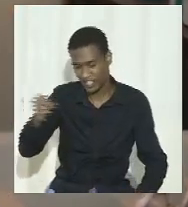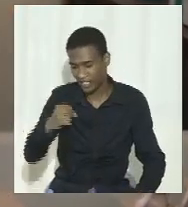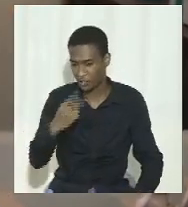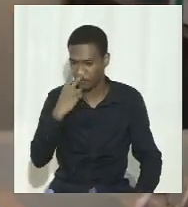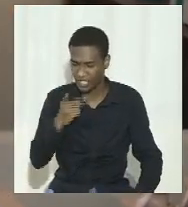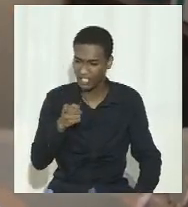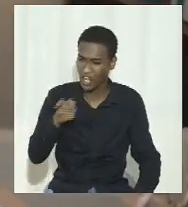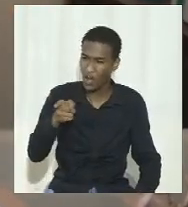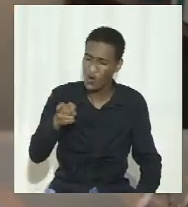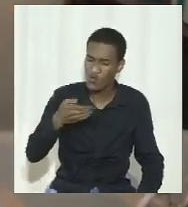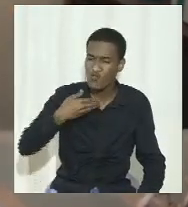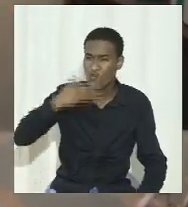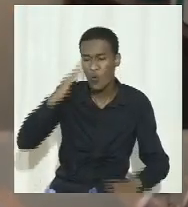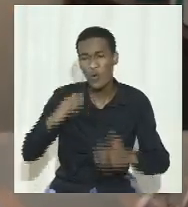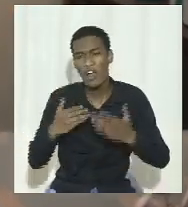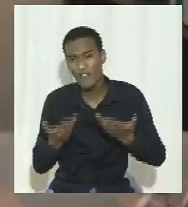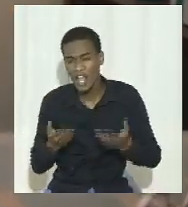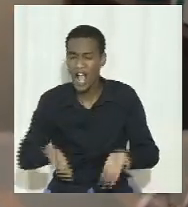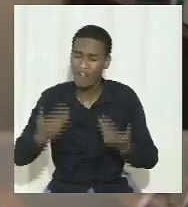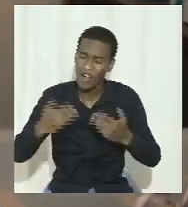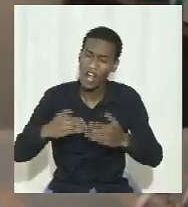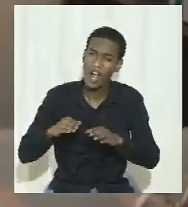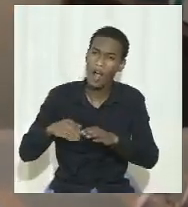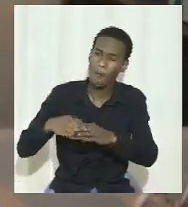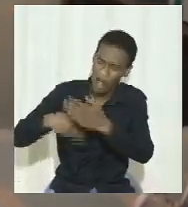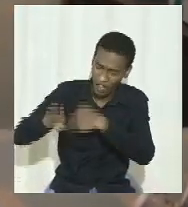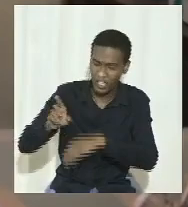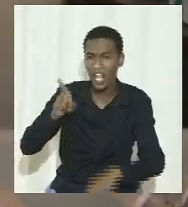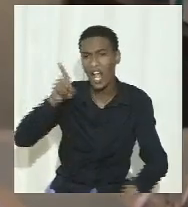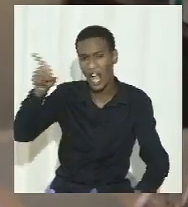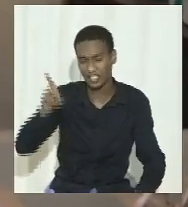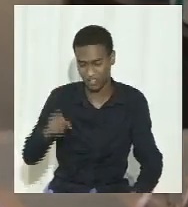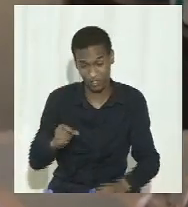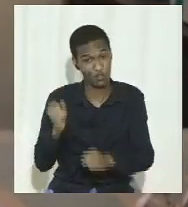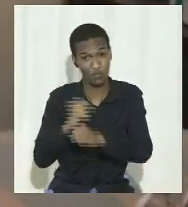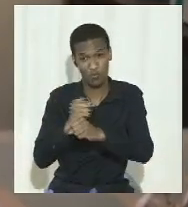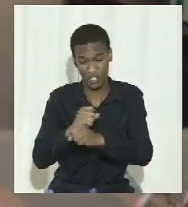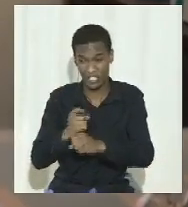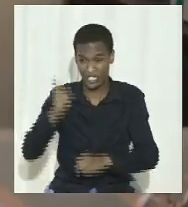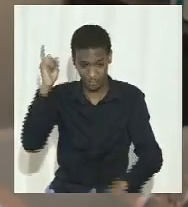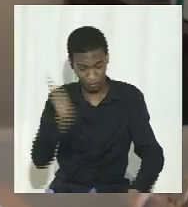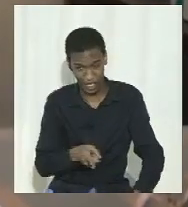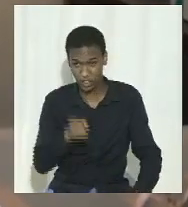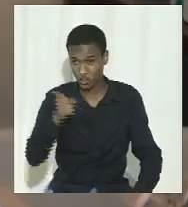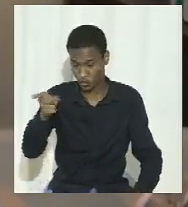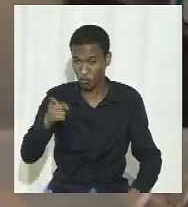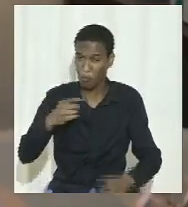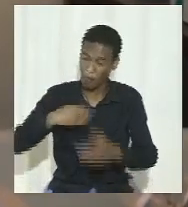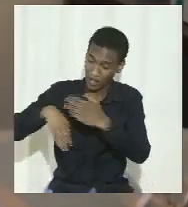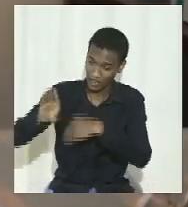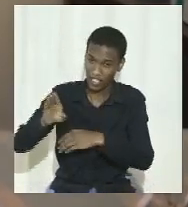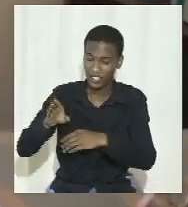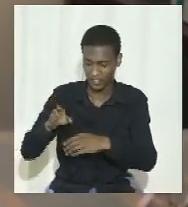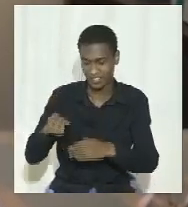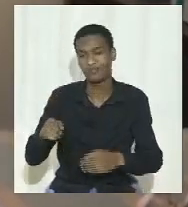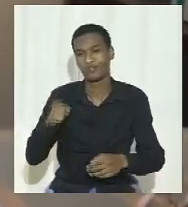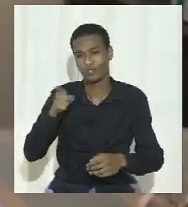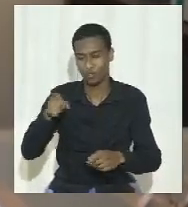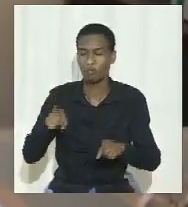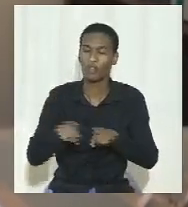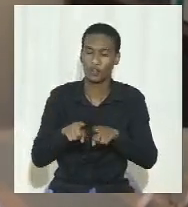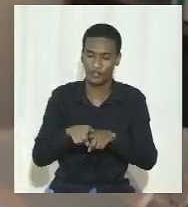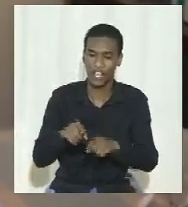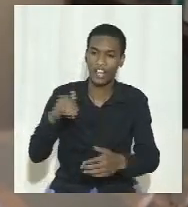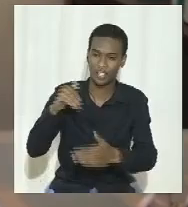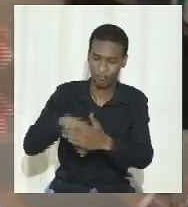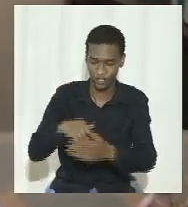araka io motiva zay napetrany io sa tsy tokony mandeha. Raha tokony mandeha izy a zany hoe zany a tafiditra ao anatin'ilay service essentiel sy ny